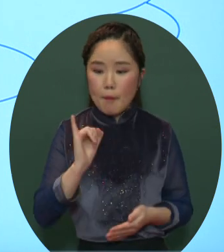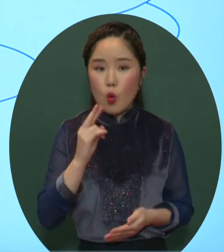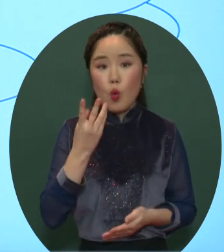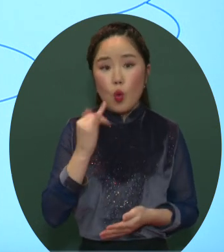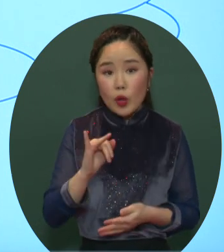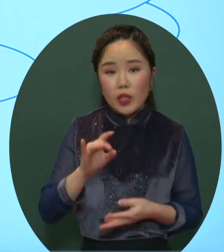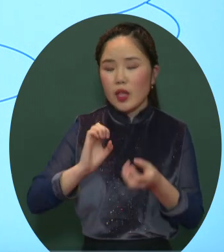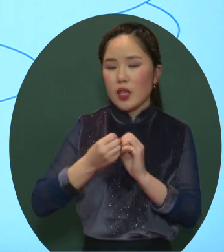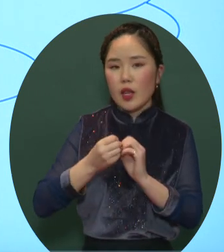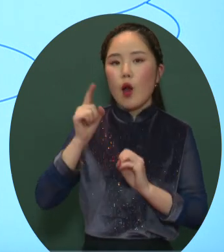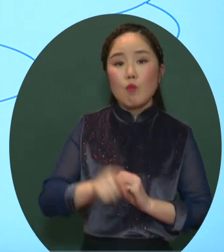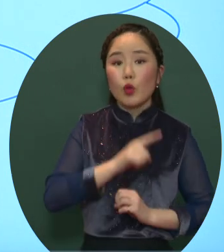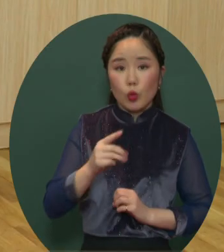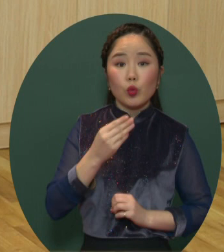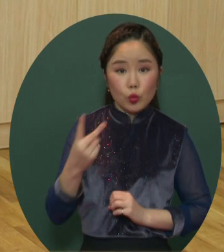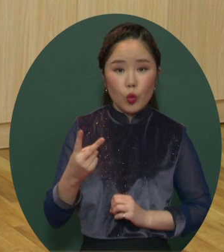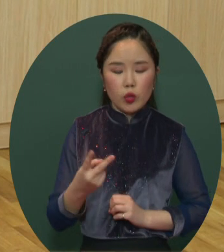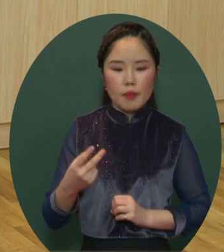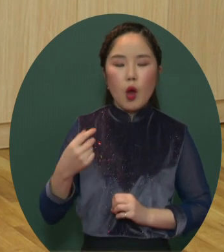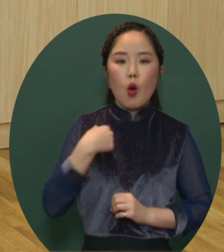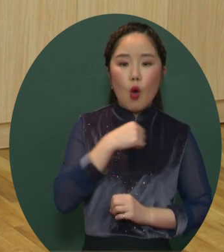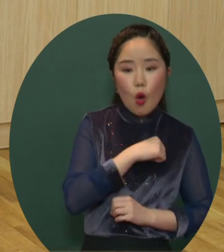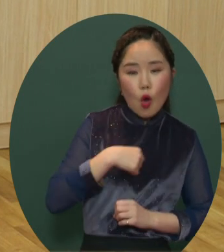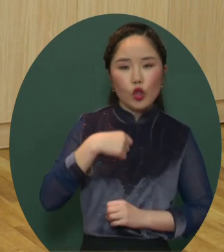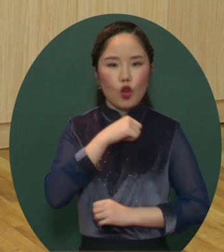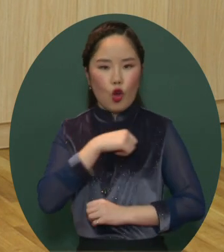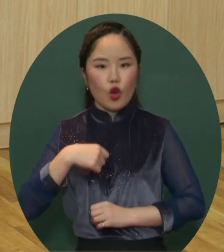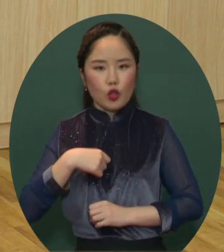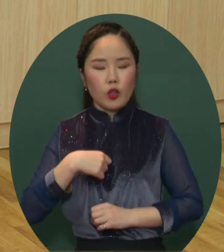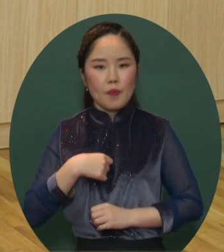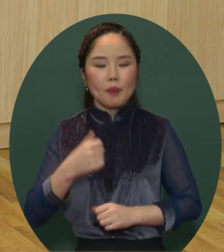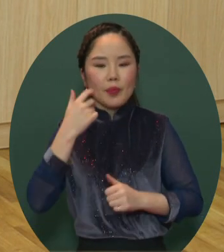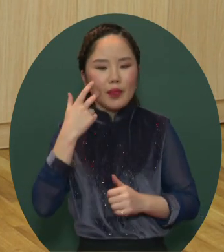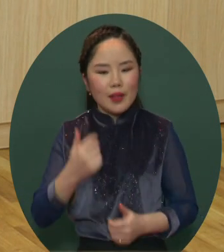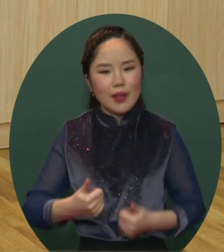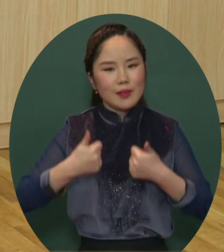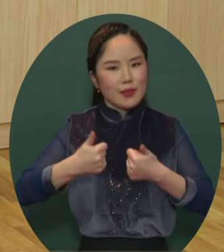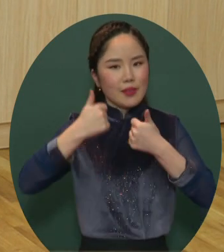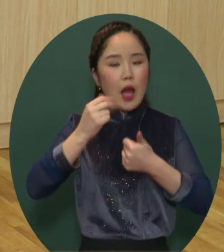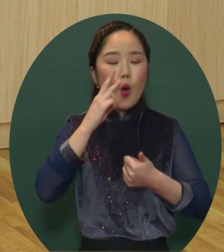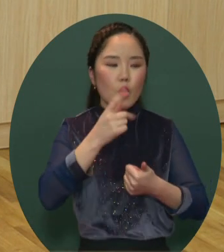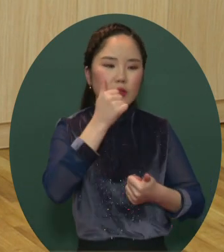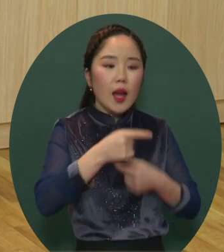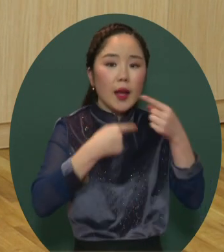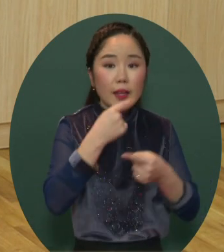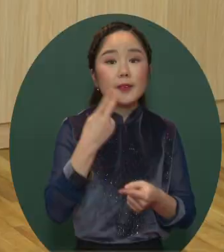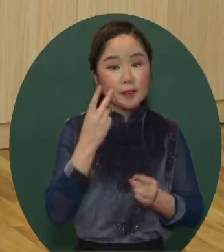бүү хэлж ягараа, өөрөө өөрийгөө тэвчин дандаа сайн үг хэллэг хэлж